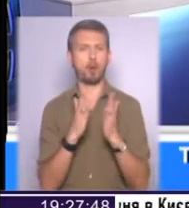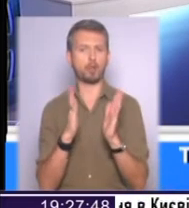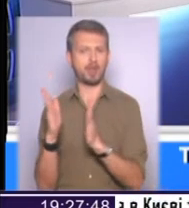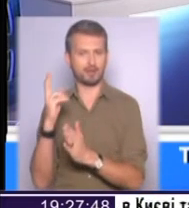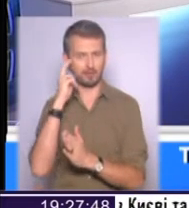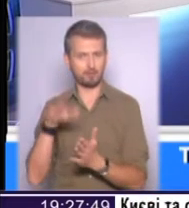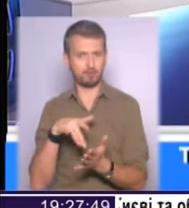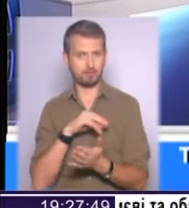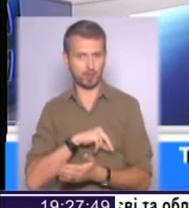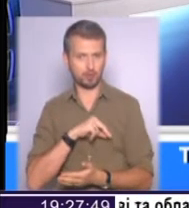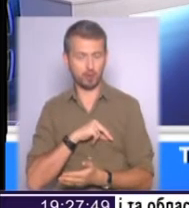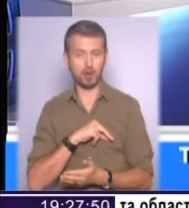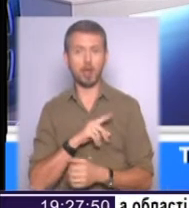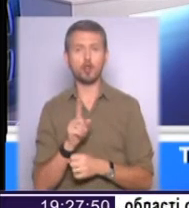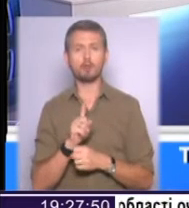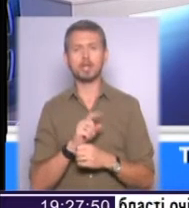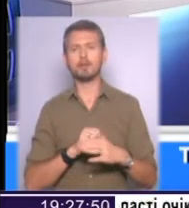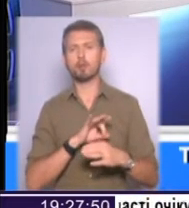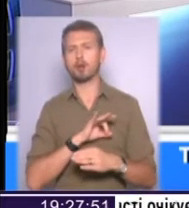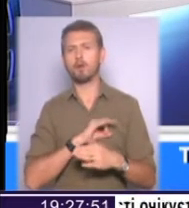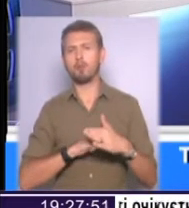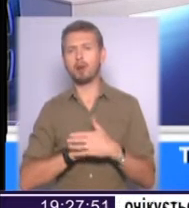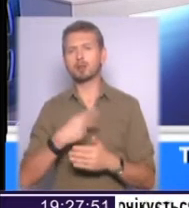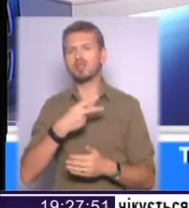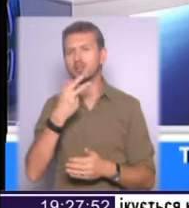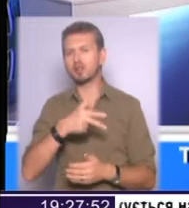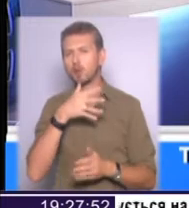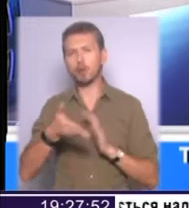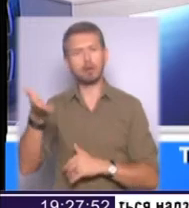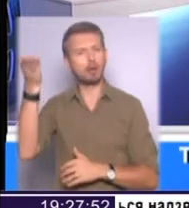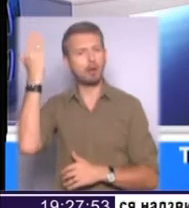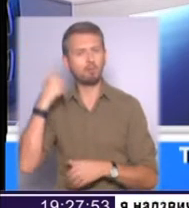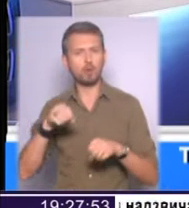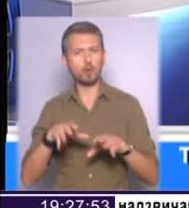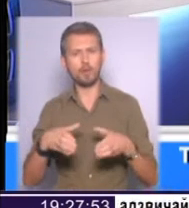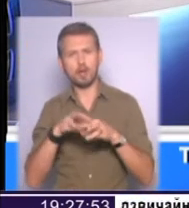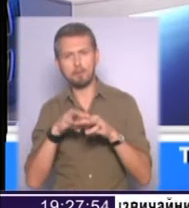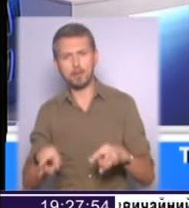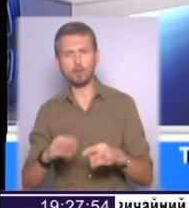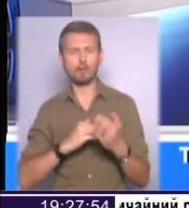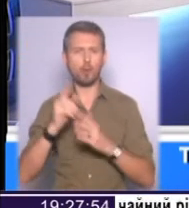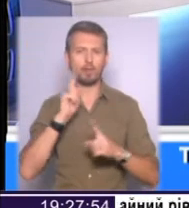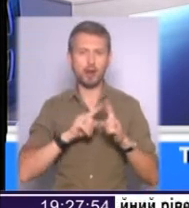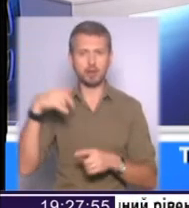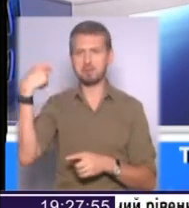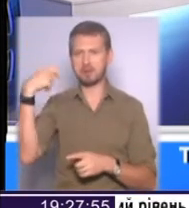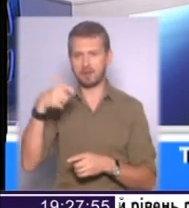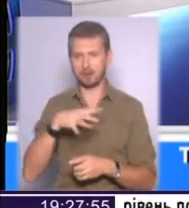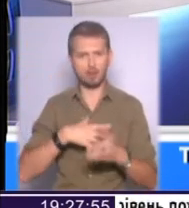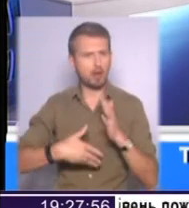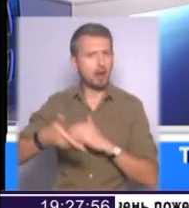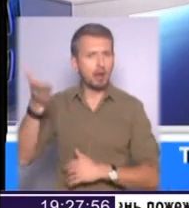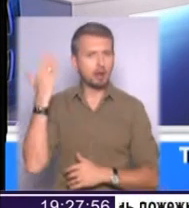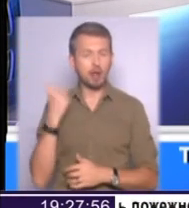то нормативна правова база – це 20-30 років те, що приймалося постанови Кабміна, Верховної Ради і Президента. Скажіть,